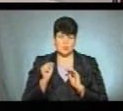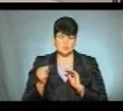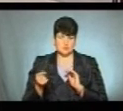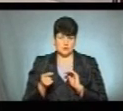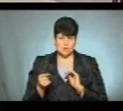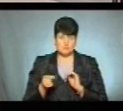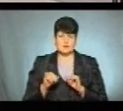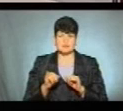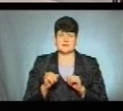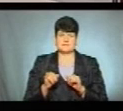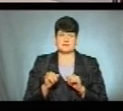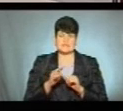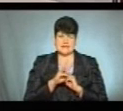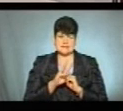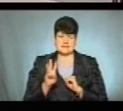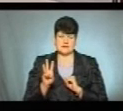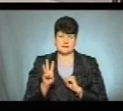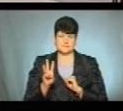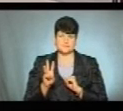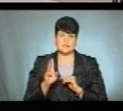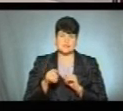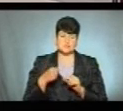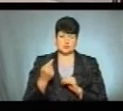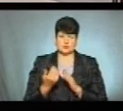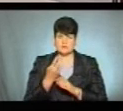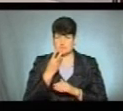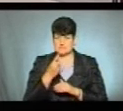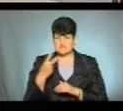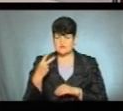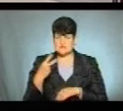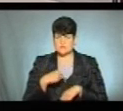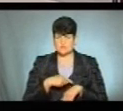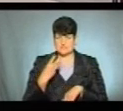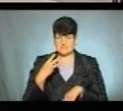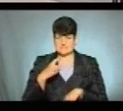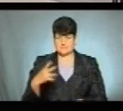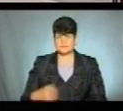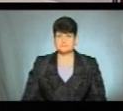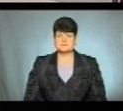Тернопіль та одноіменному сайті. Наступний випуск дивіться о 20:30.